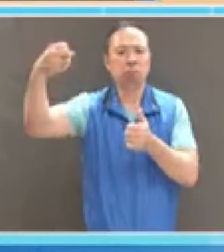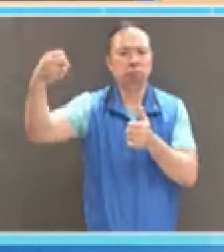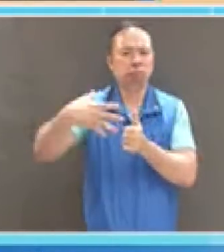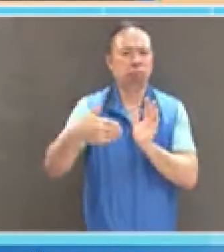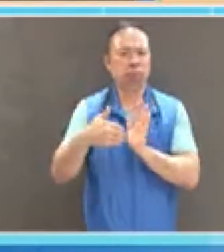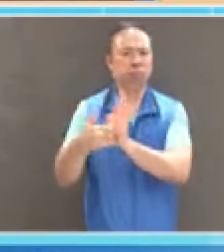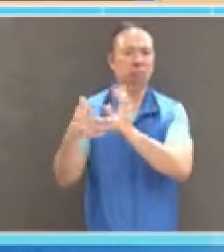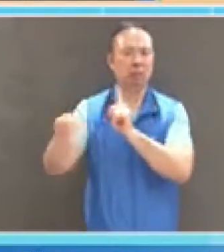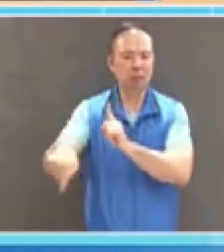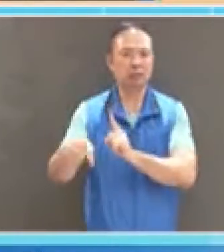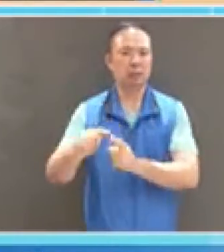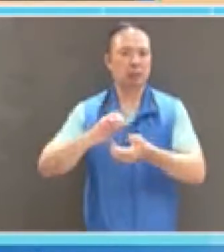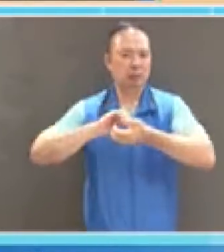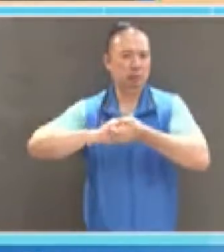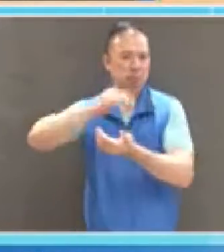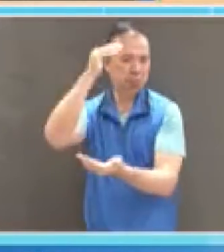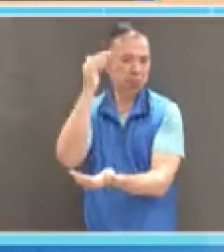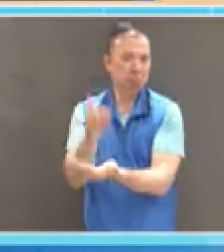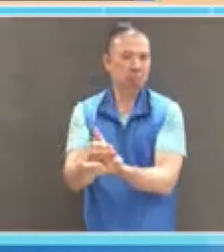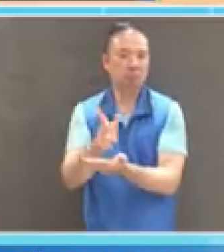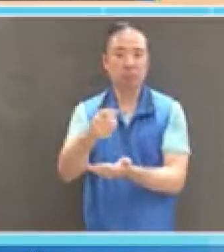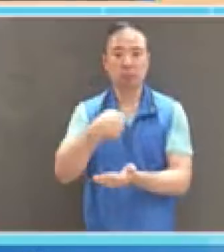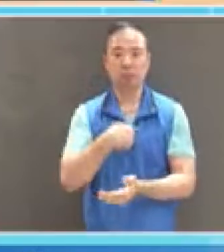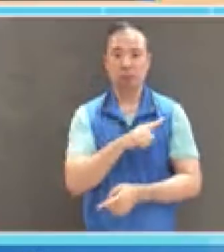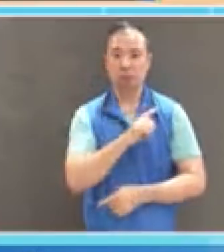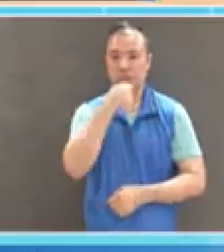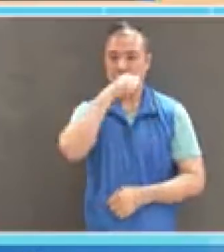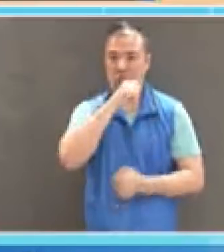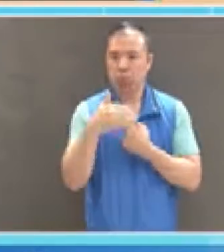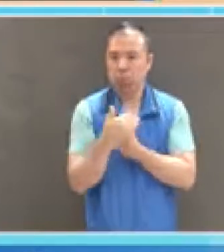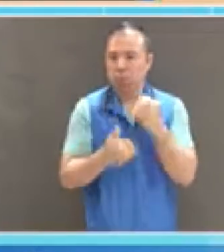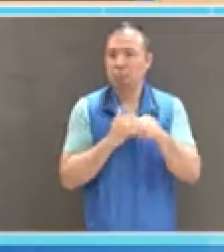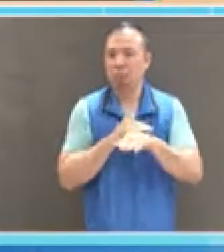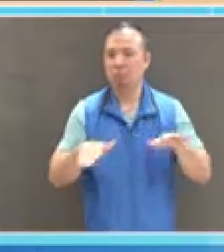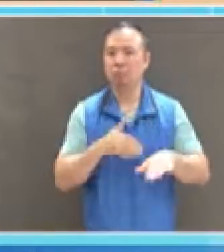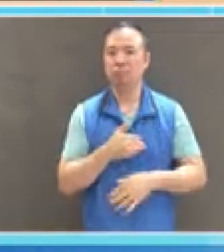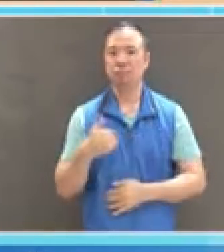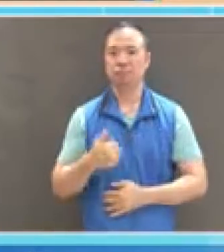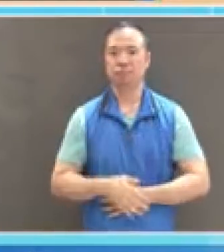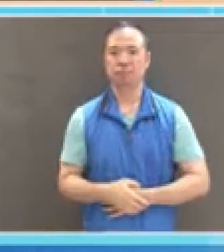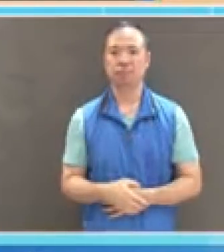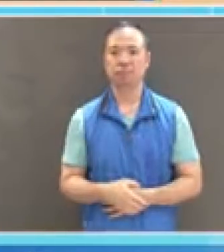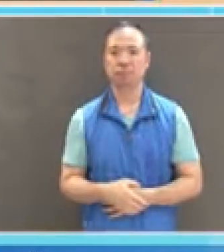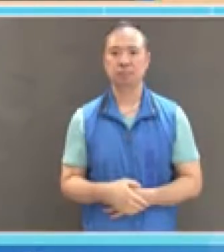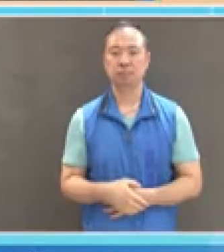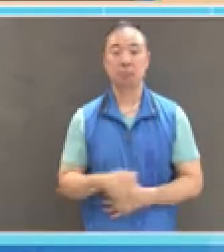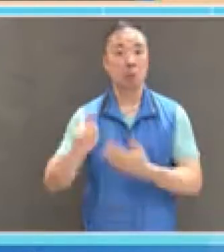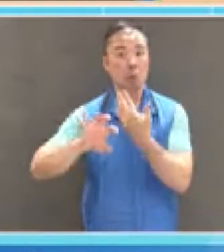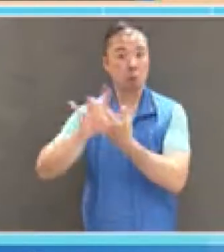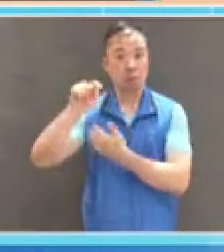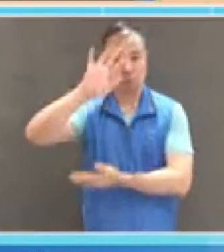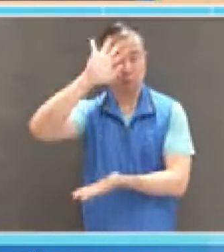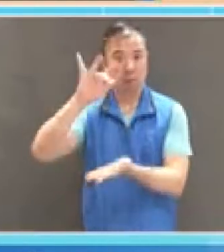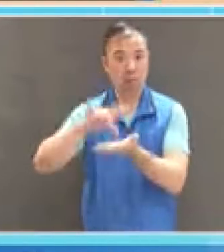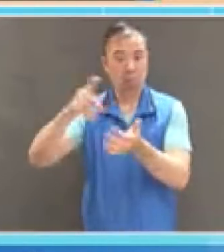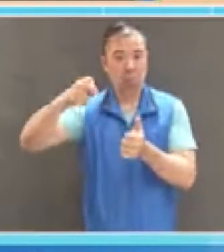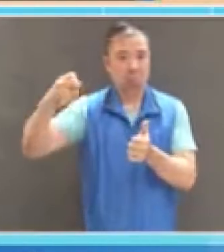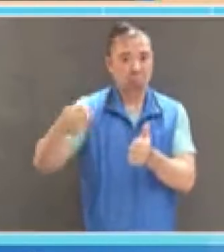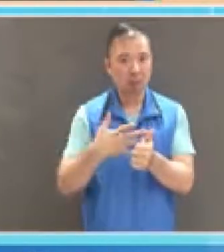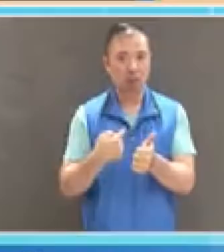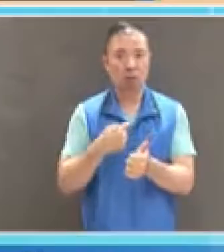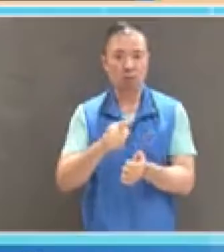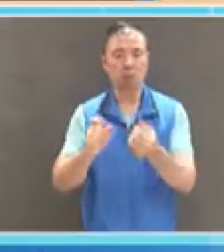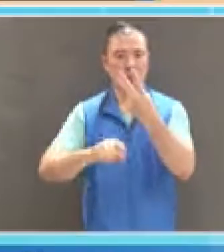去买，台湾的一定安全。所以要阻截于境外，三月份我就讲，